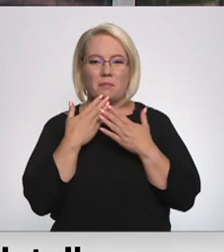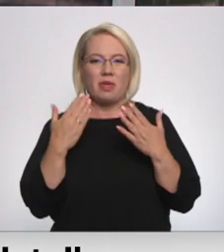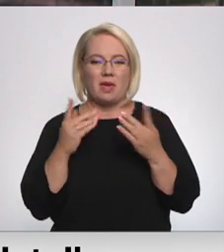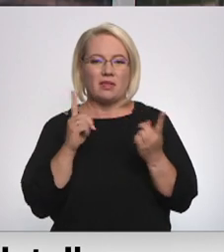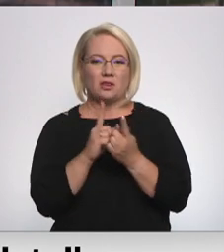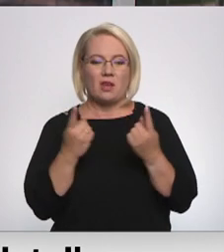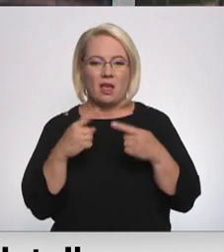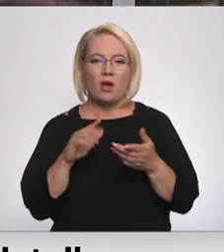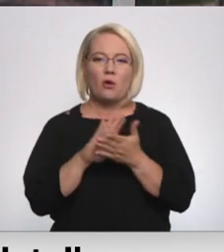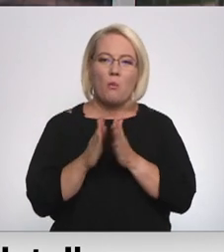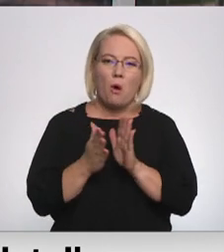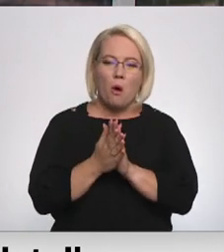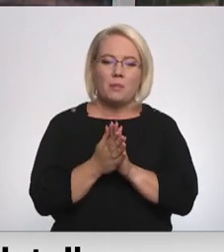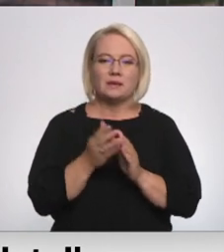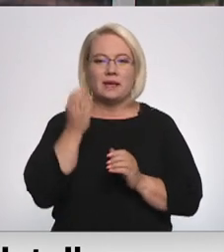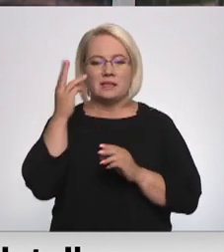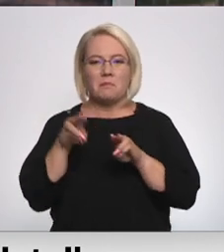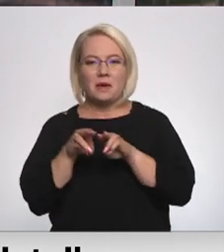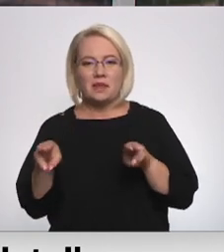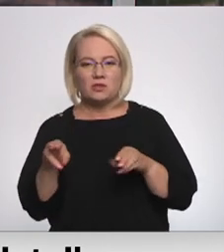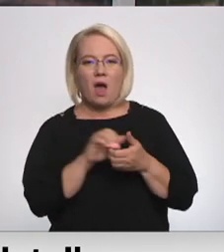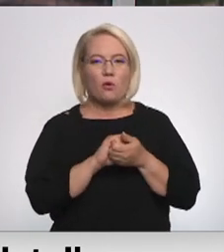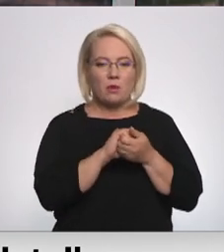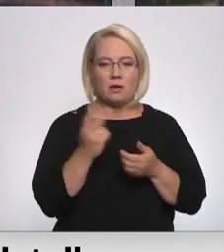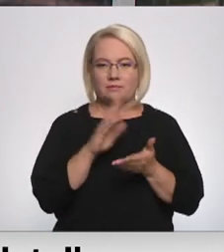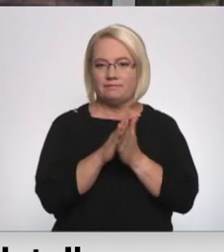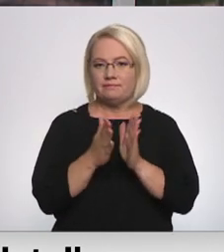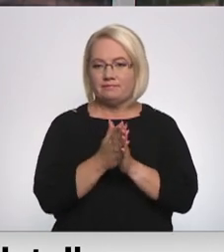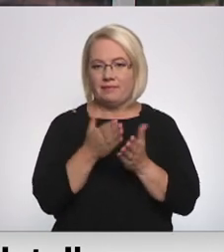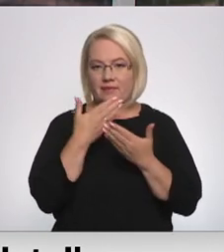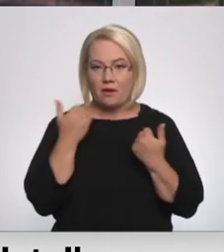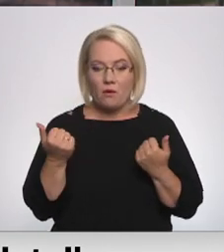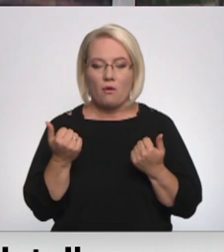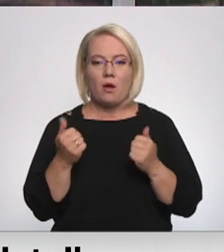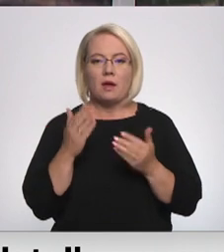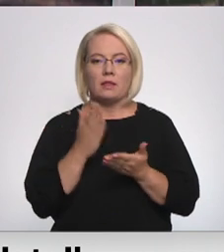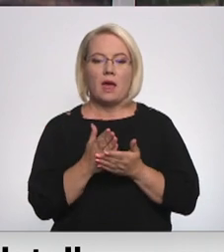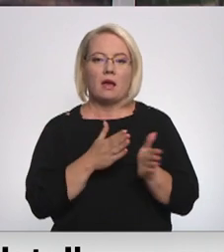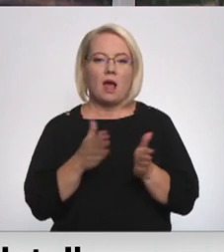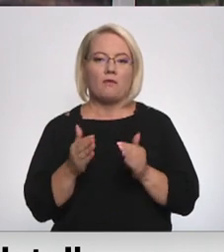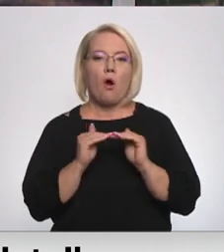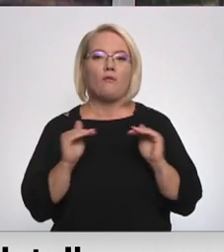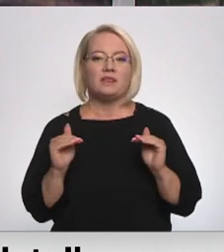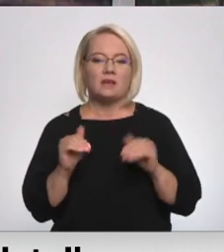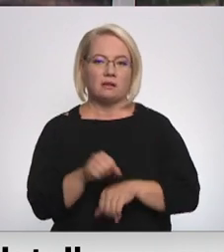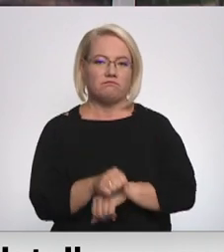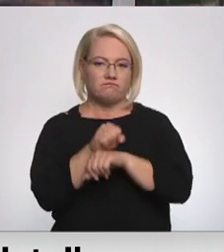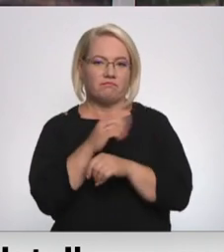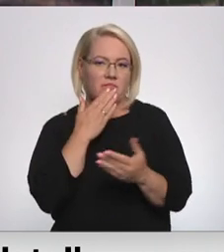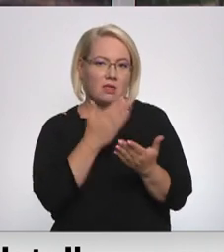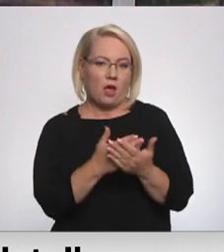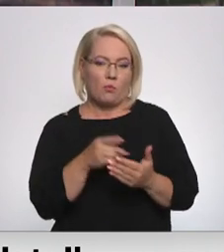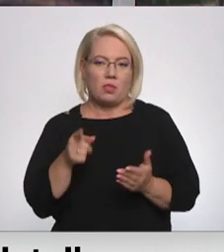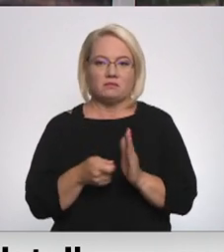kompromisi starp arotbiedrību un atbildīgo ministriju netika panākti. Tiek gatavots oficiāls streika pieteikums un tas jāiesniedz